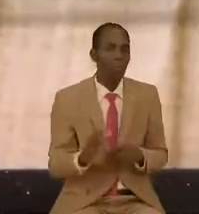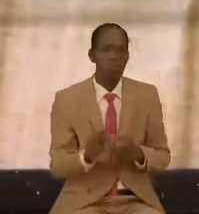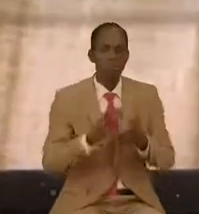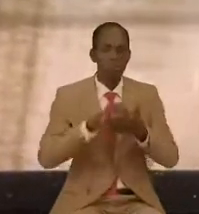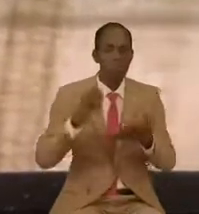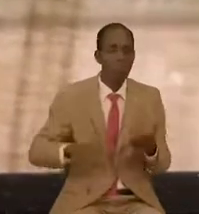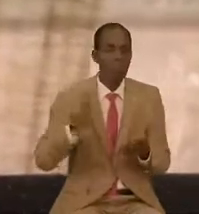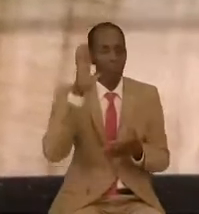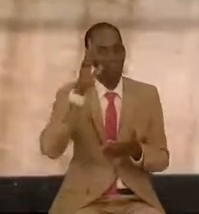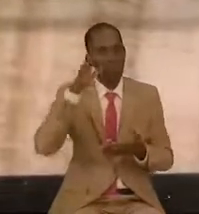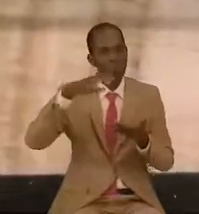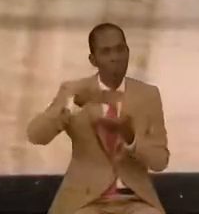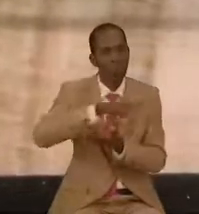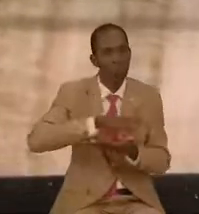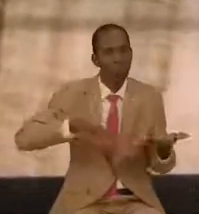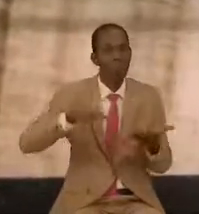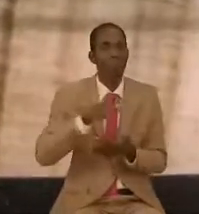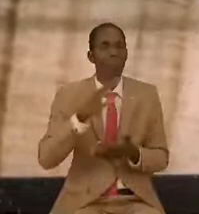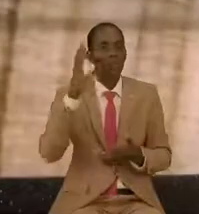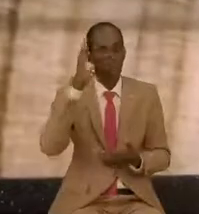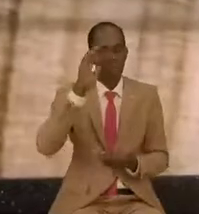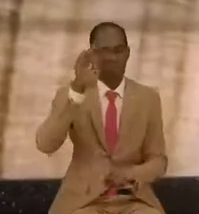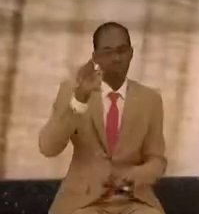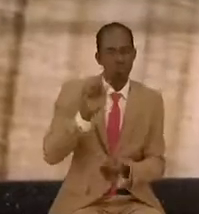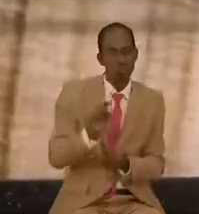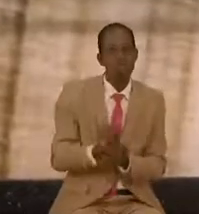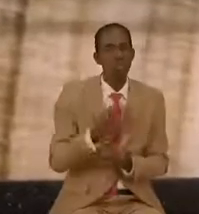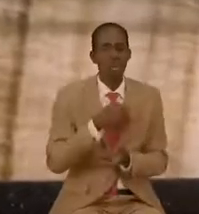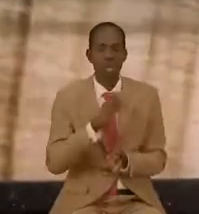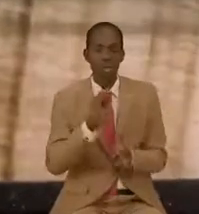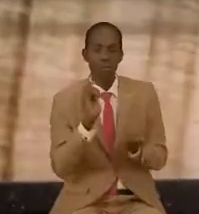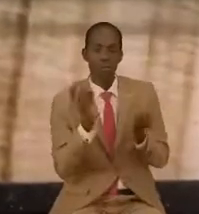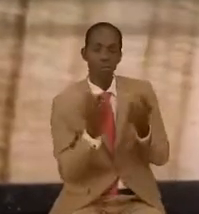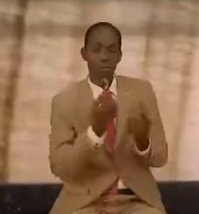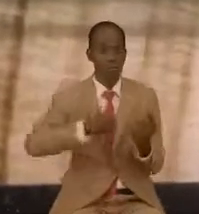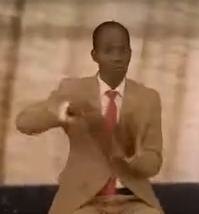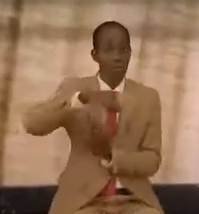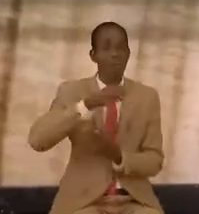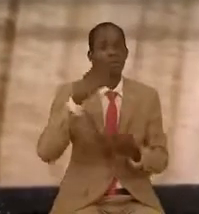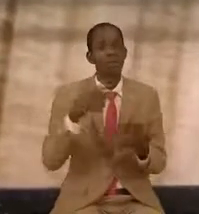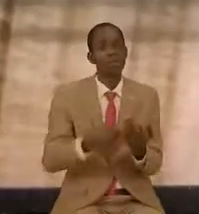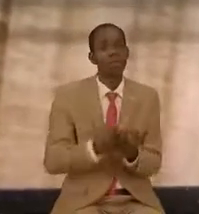veulent altérer, qui veulent diluer, qui veulent